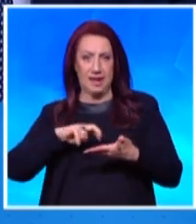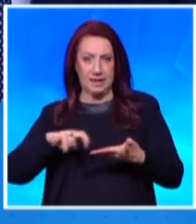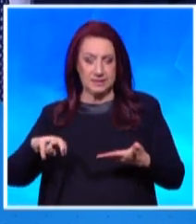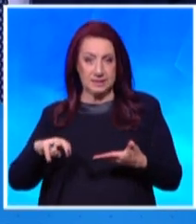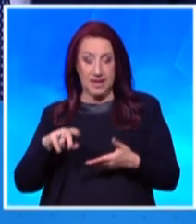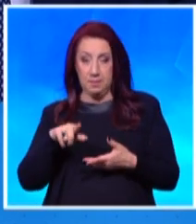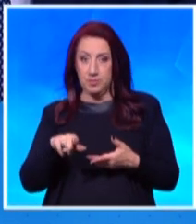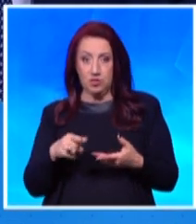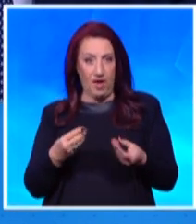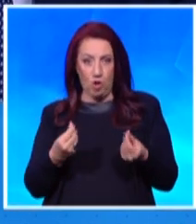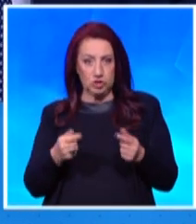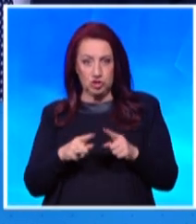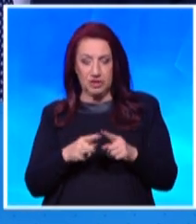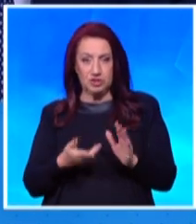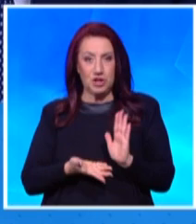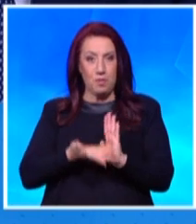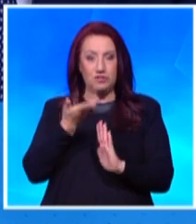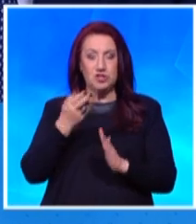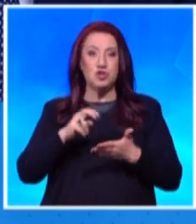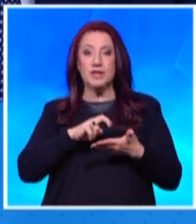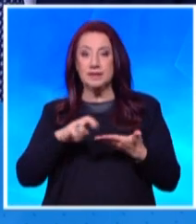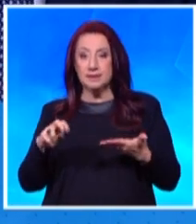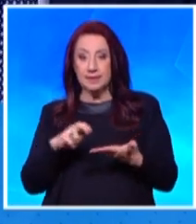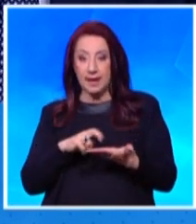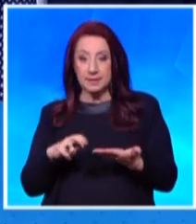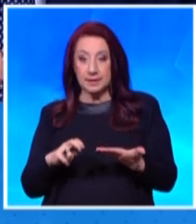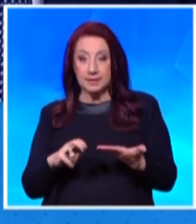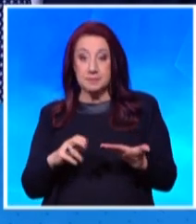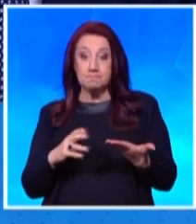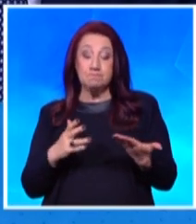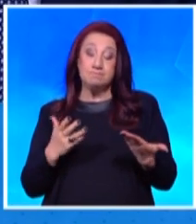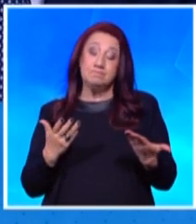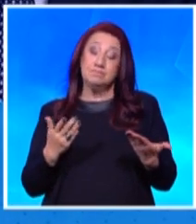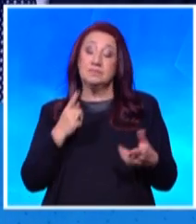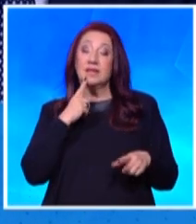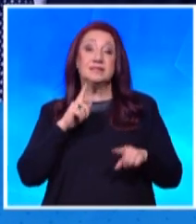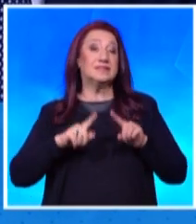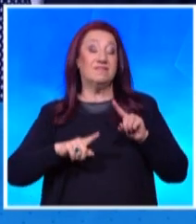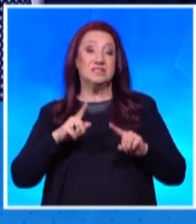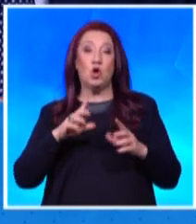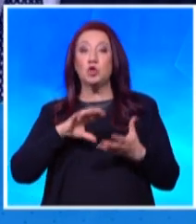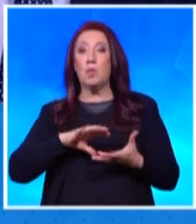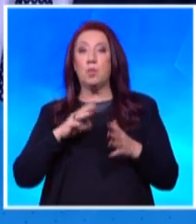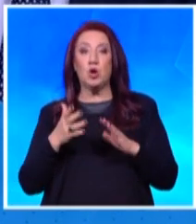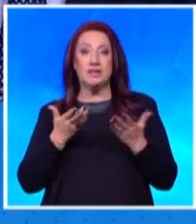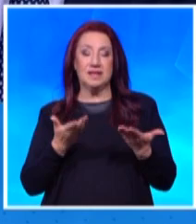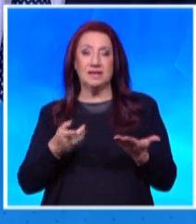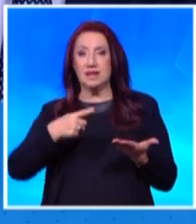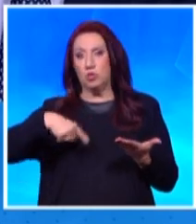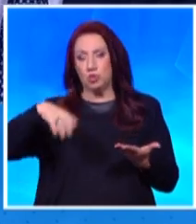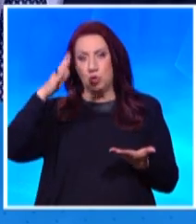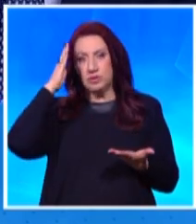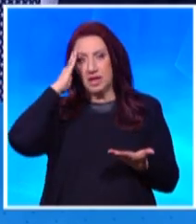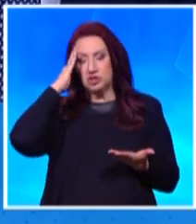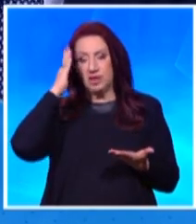защото... Това зависи от цифрите в бюджет, които отразяват политиките, които държавата ще води на база на заявените приоритети от